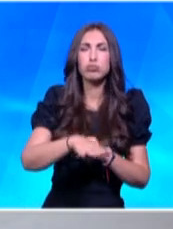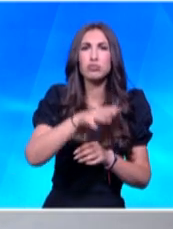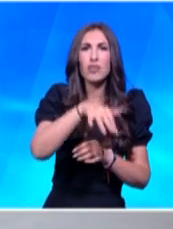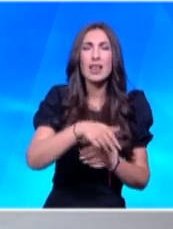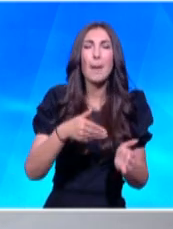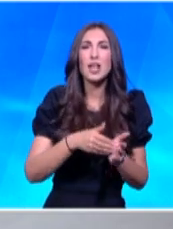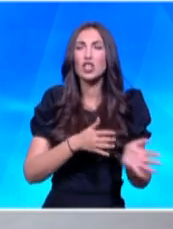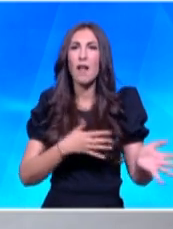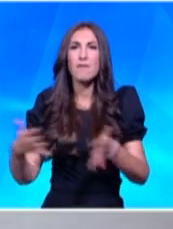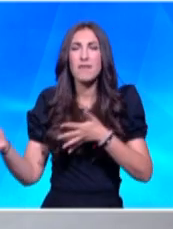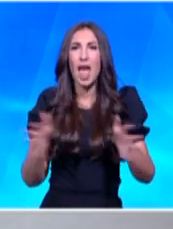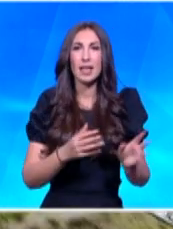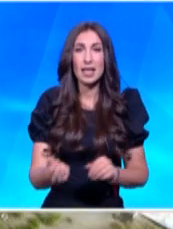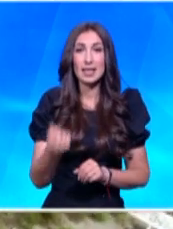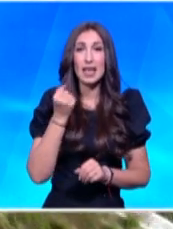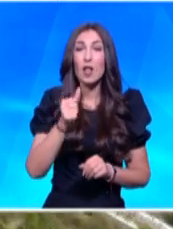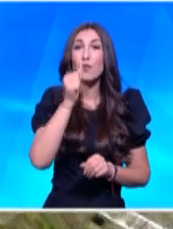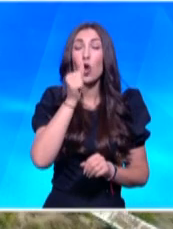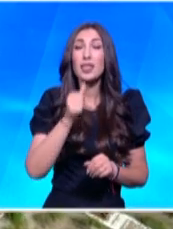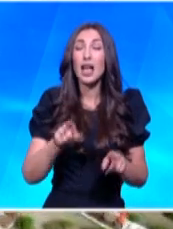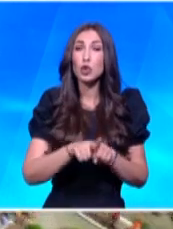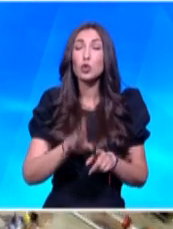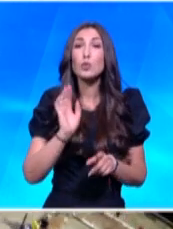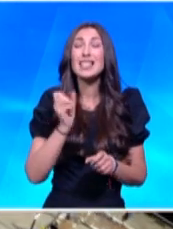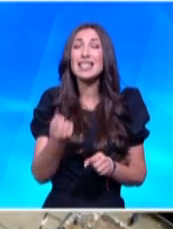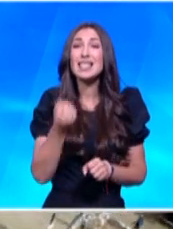достигащи 60 км в час. Освен това, водата е силно замърсена.